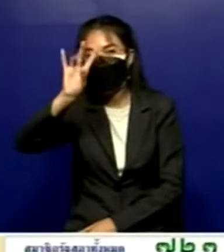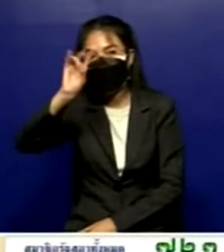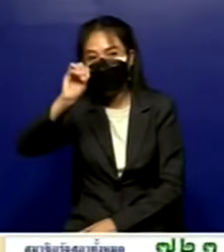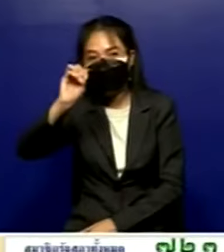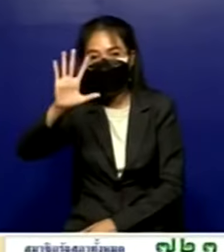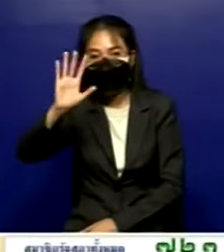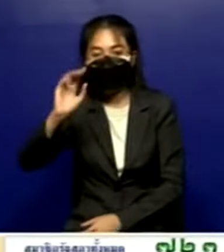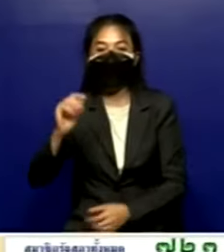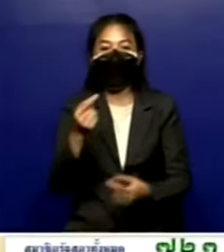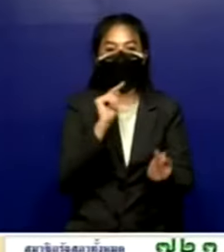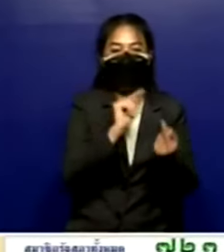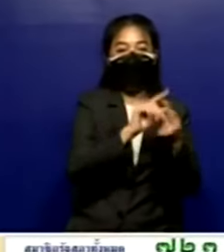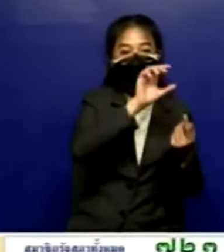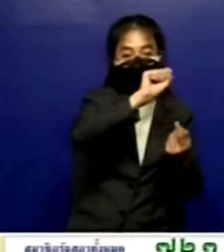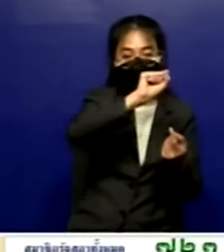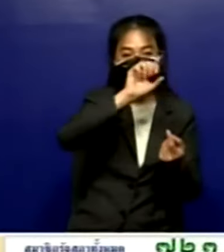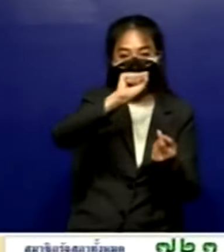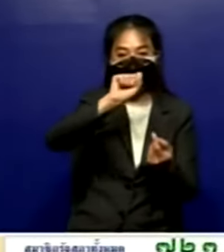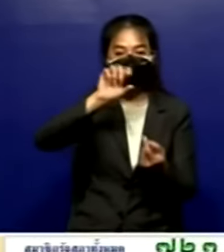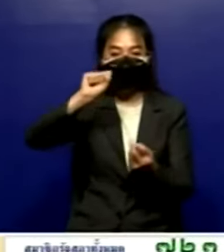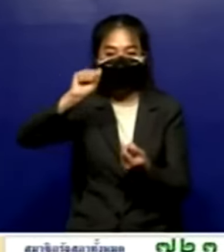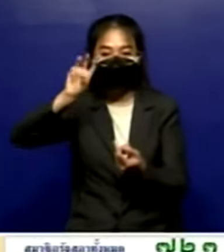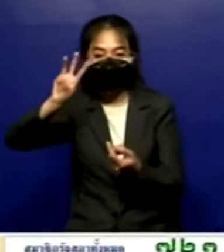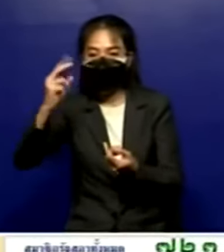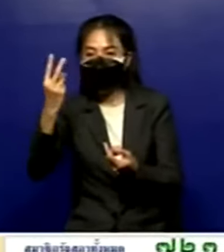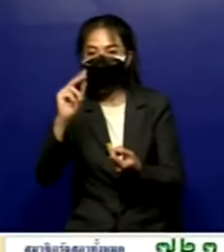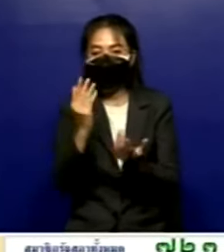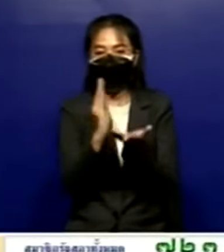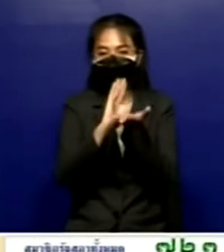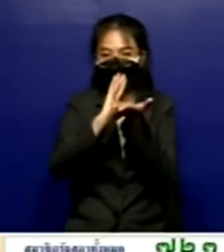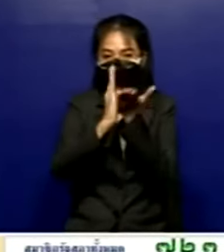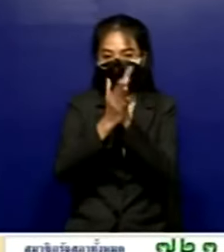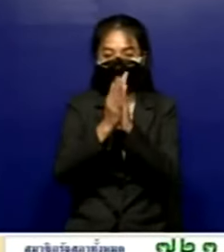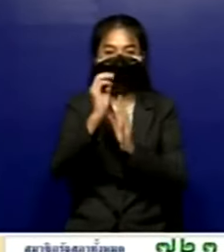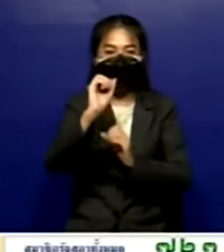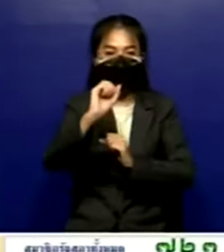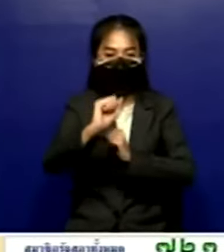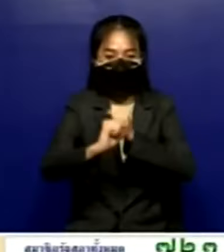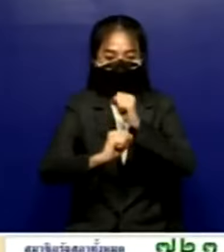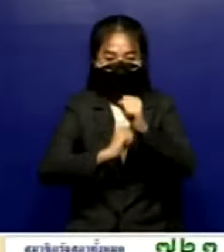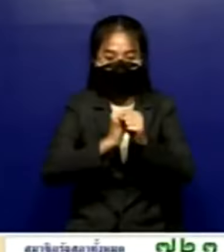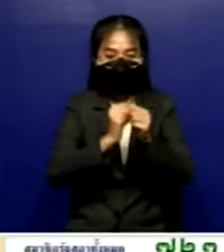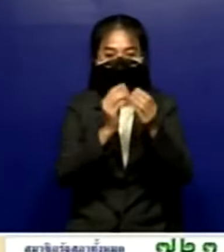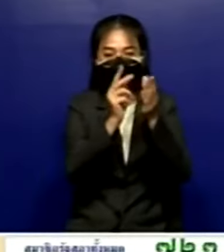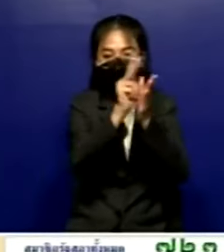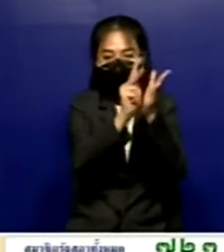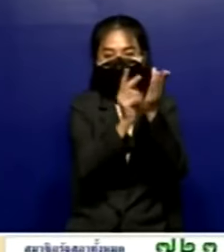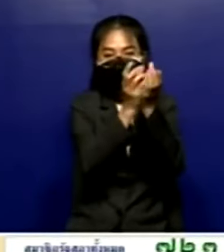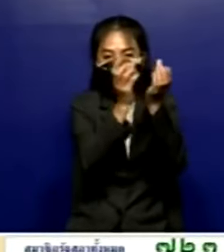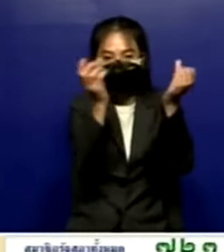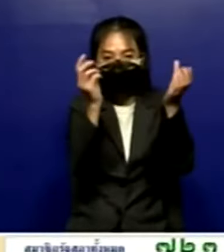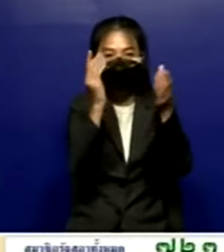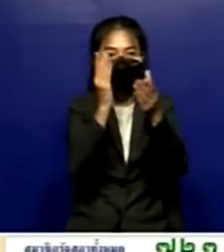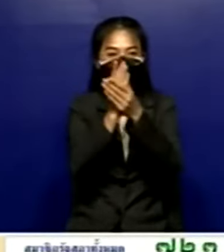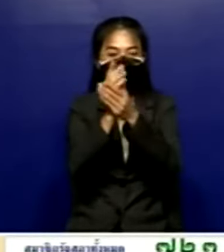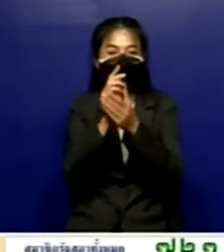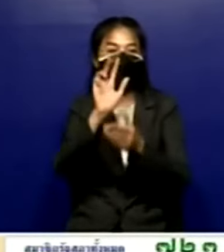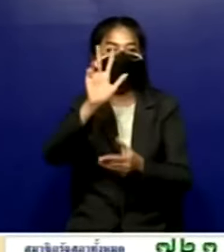เกิดขึ้นครั้งแรกเมื่อปี2489นั่นก็คือรัฐธรรมนูญฉบับที่3รัฐธรรมนูญ2ฉบับแร